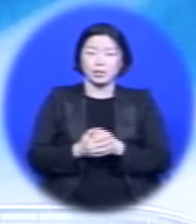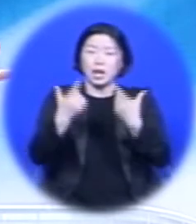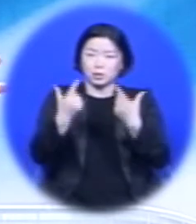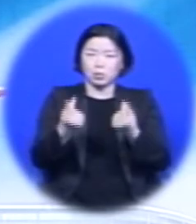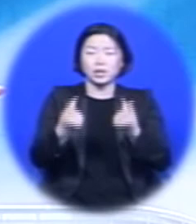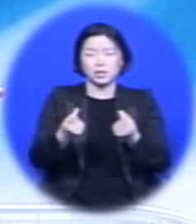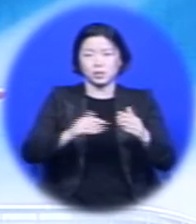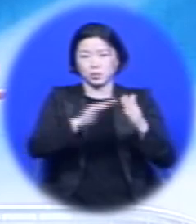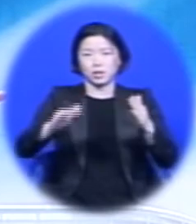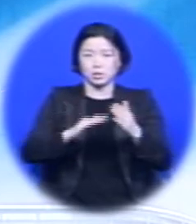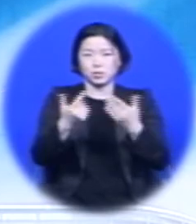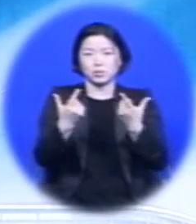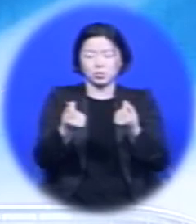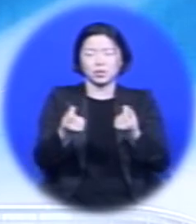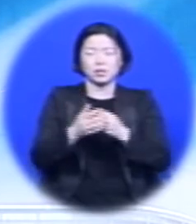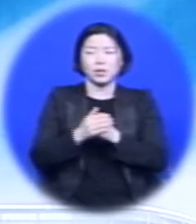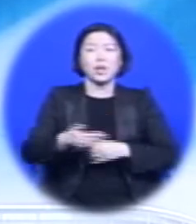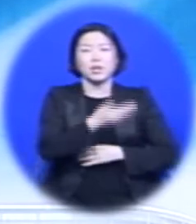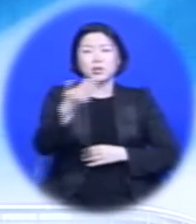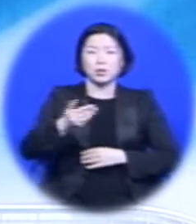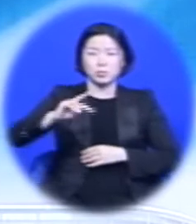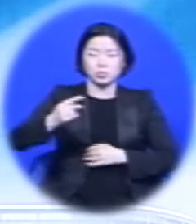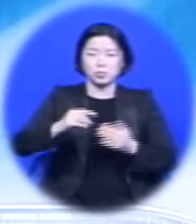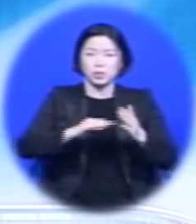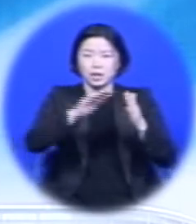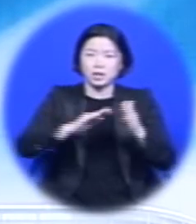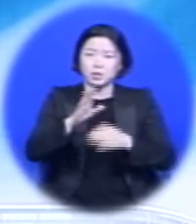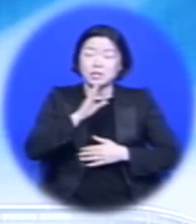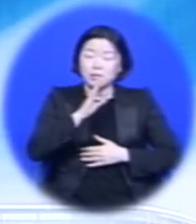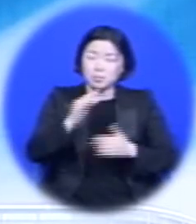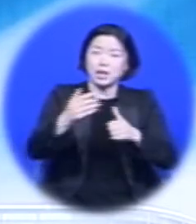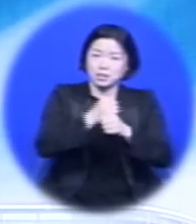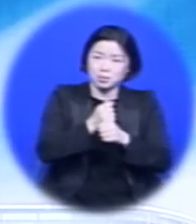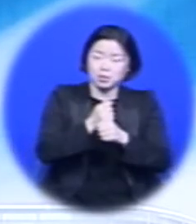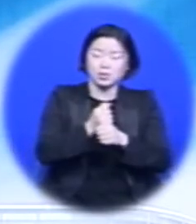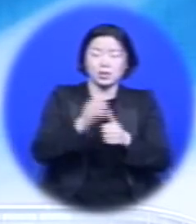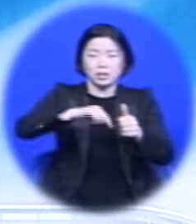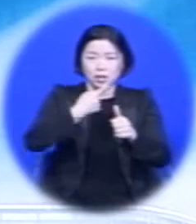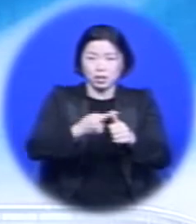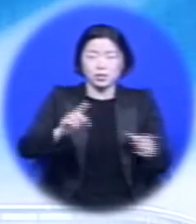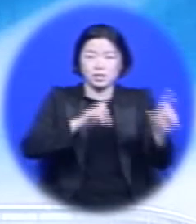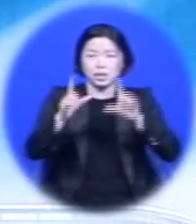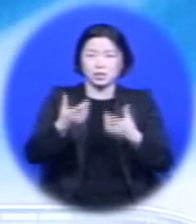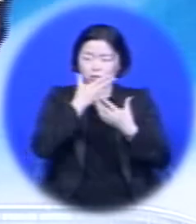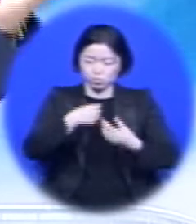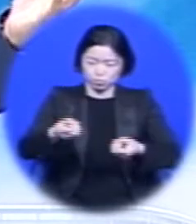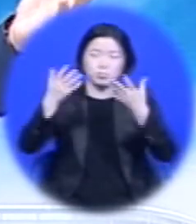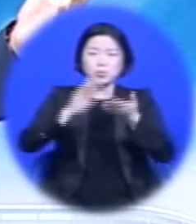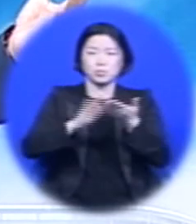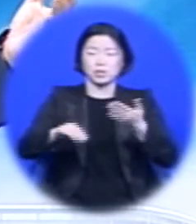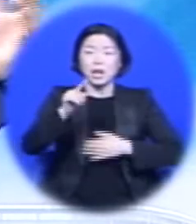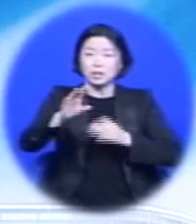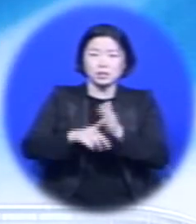똑같아요, 가정이. 여러분이 가정에 정말 매여 사는 것이 축복입니다. 그때부터 모든 일이 잘